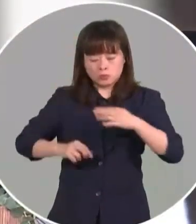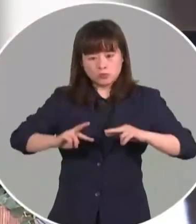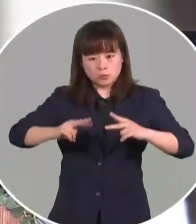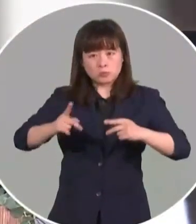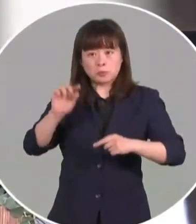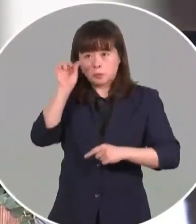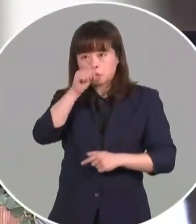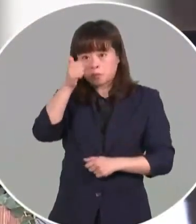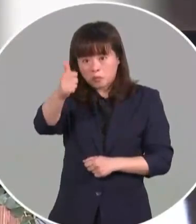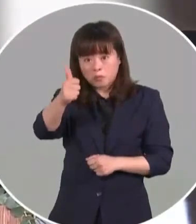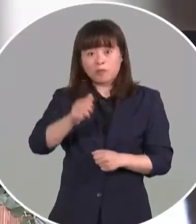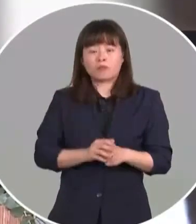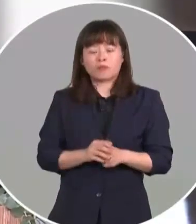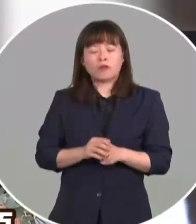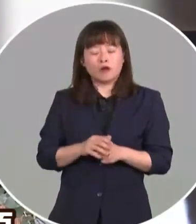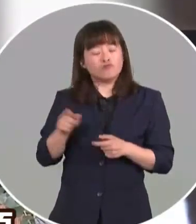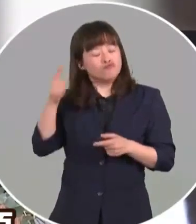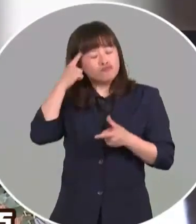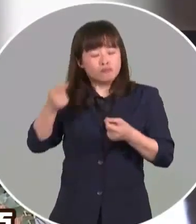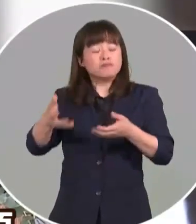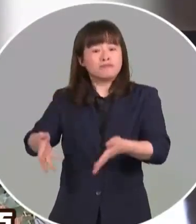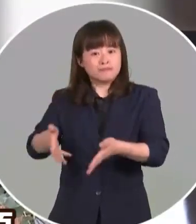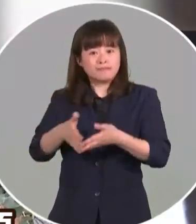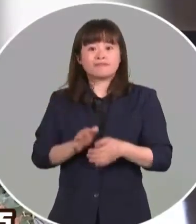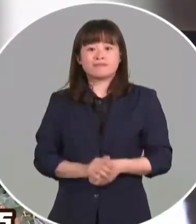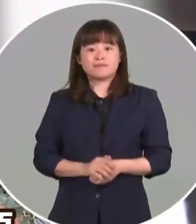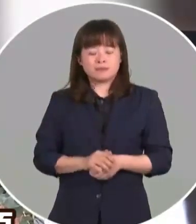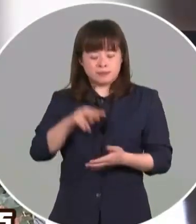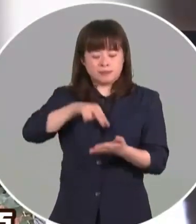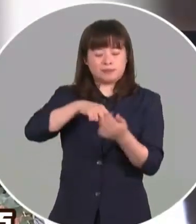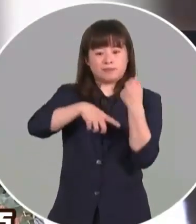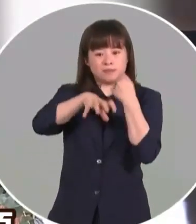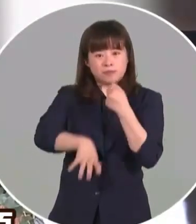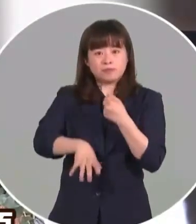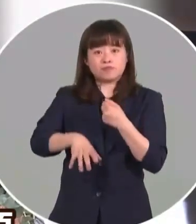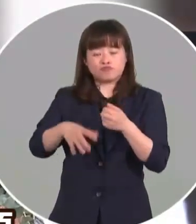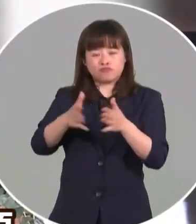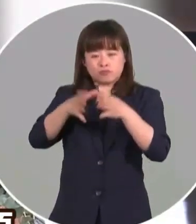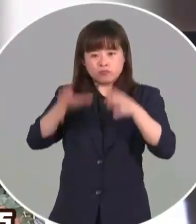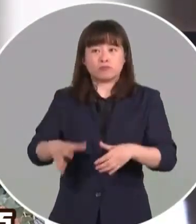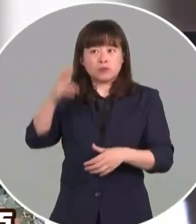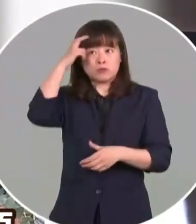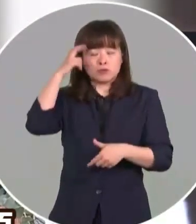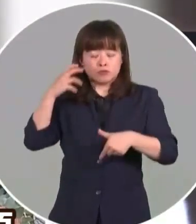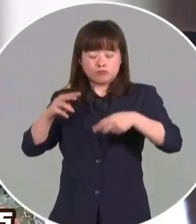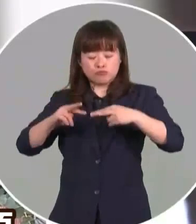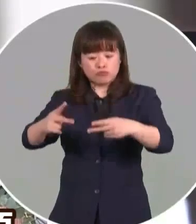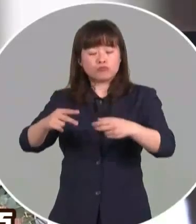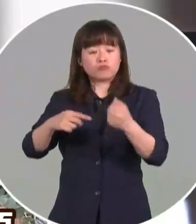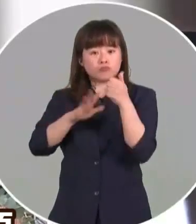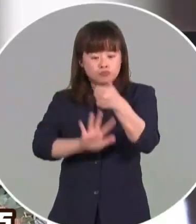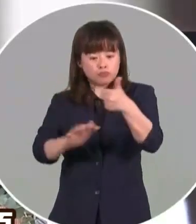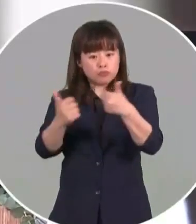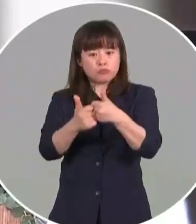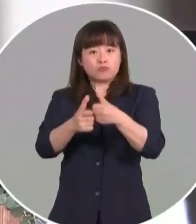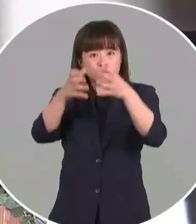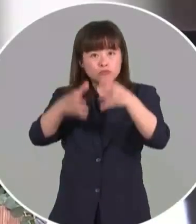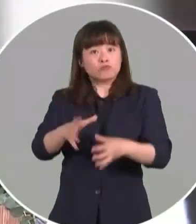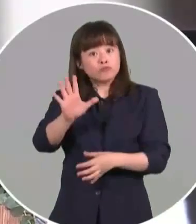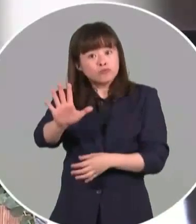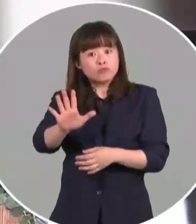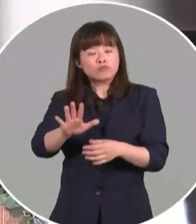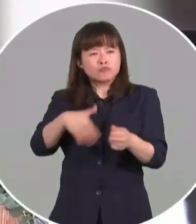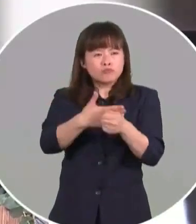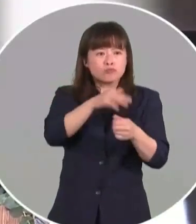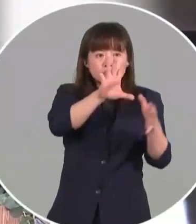优化也是非常的重要。立法院即将成立修宪委员会，提供了一个平台，让